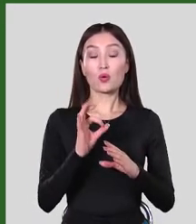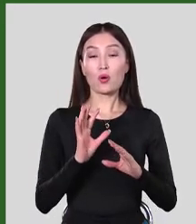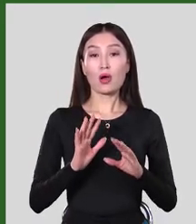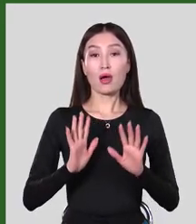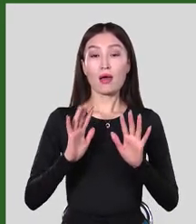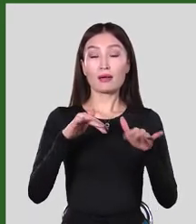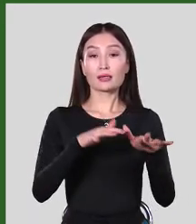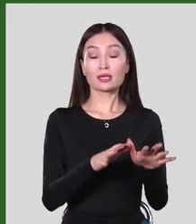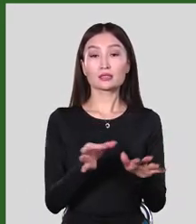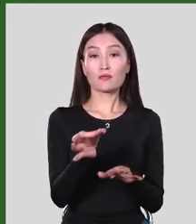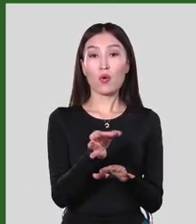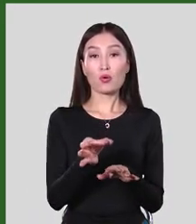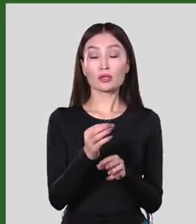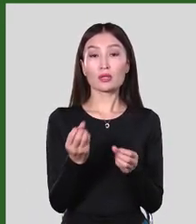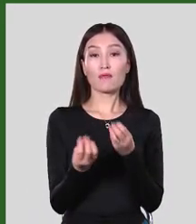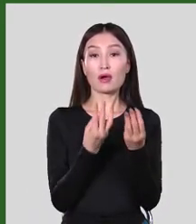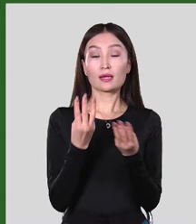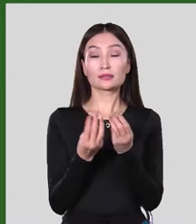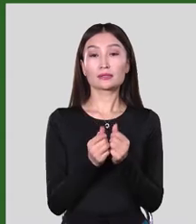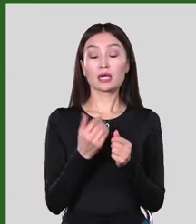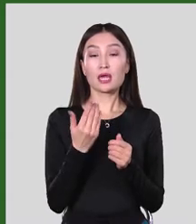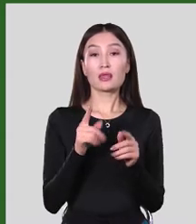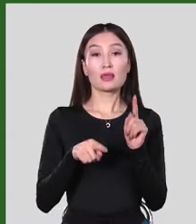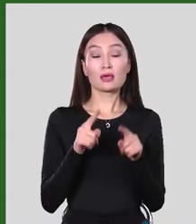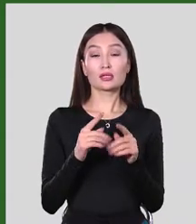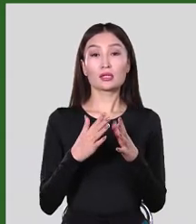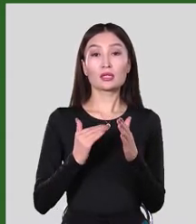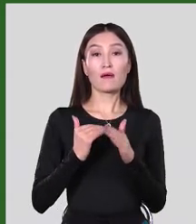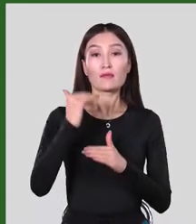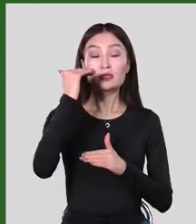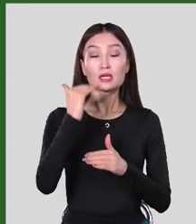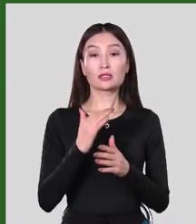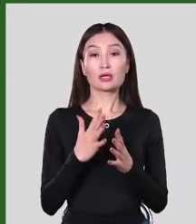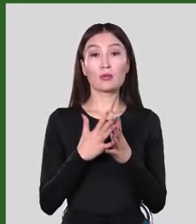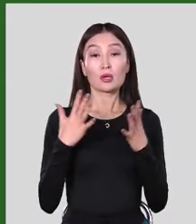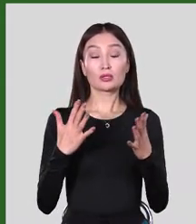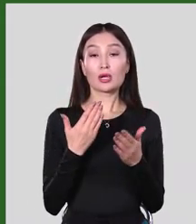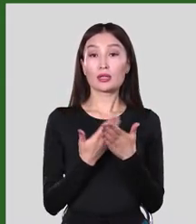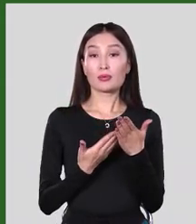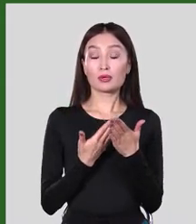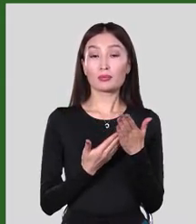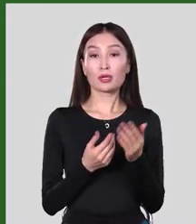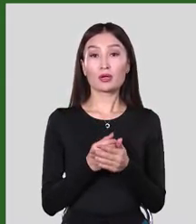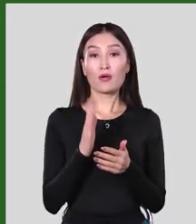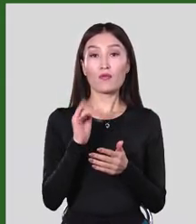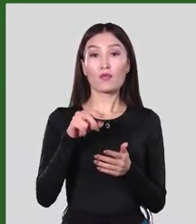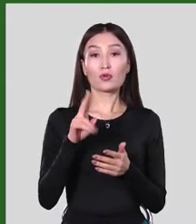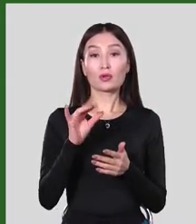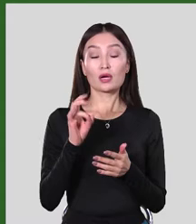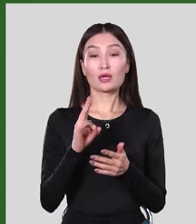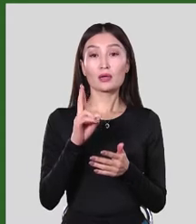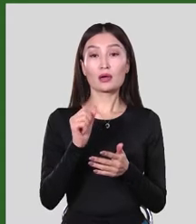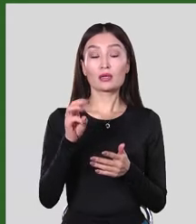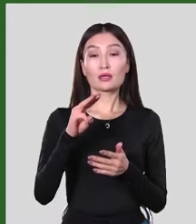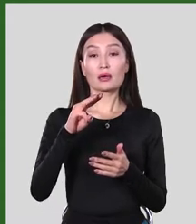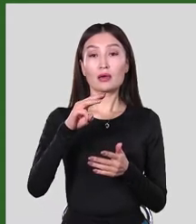кольца. Некоторые из вулканов достигают значительной высоты. Например, вулкан Котопахи